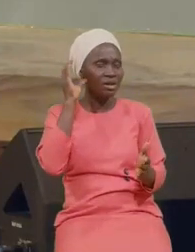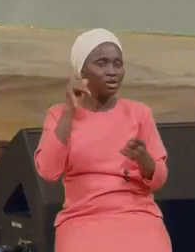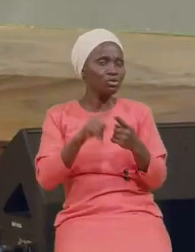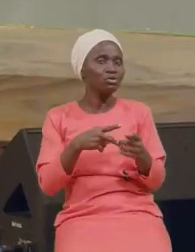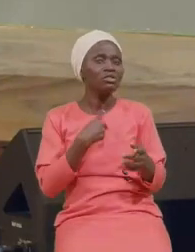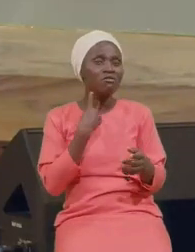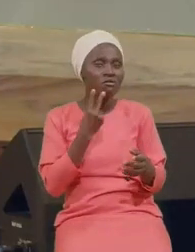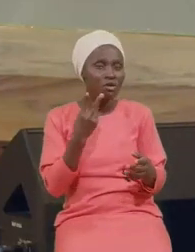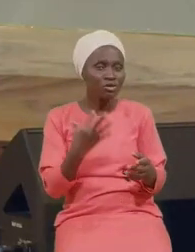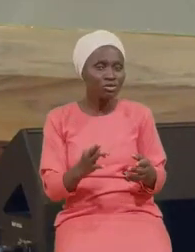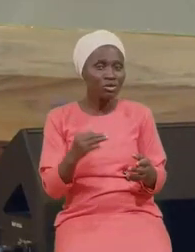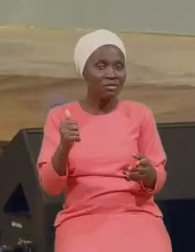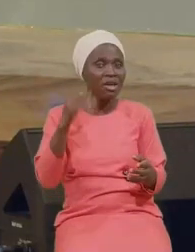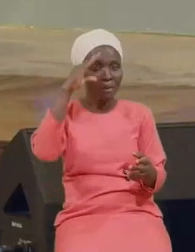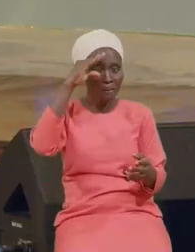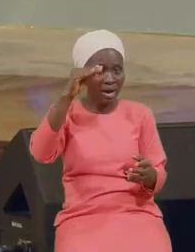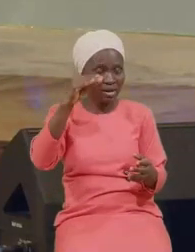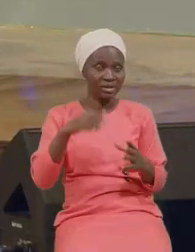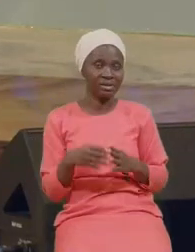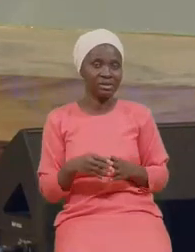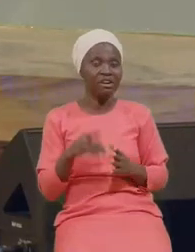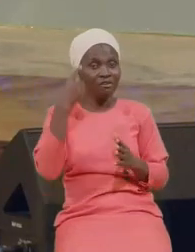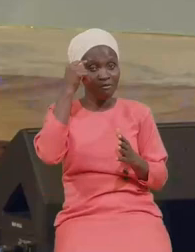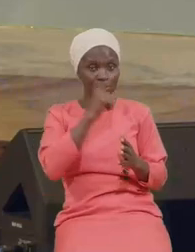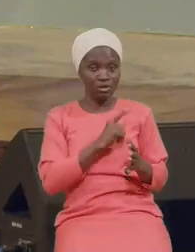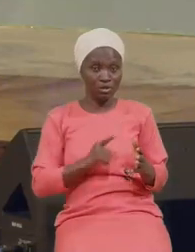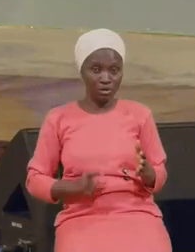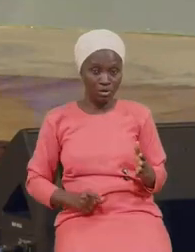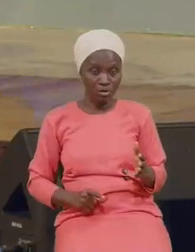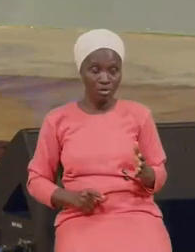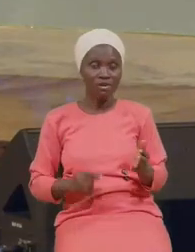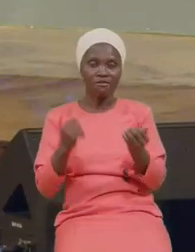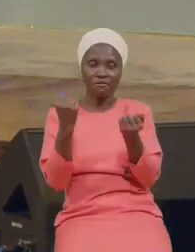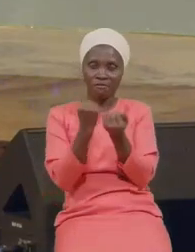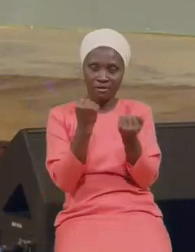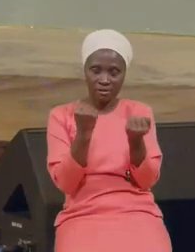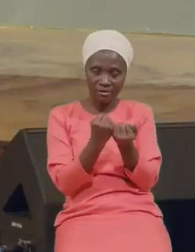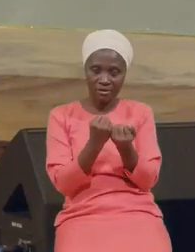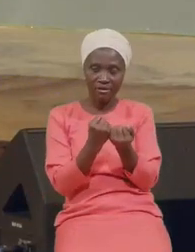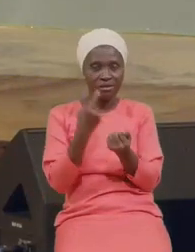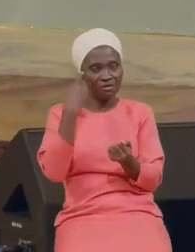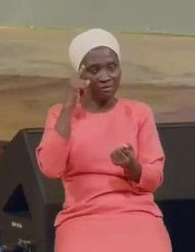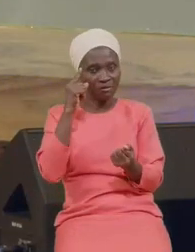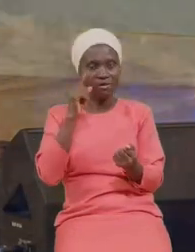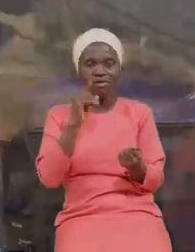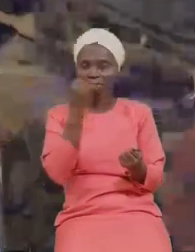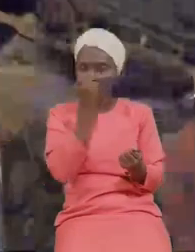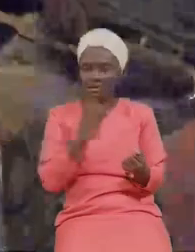écouter la voix d'un homme qu'à l'éternel combattait pour Israël